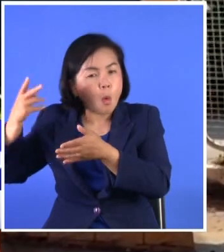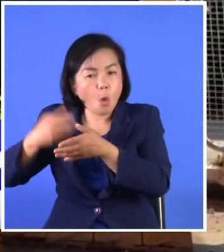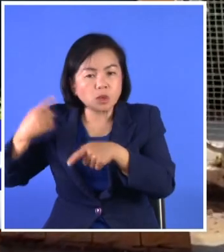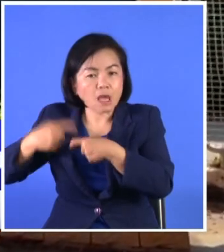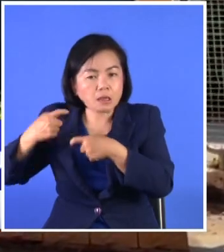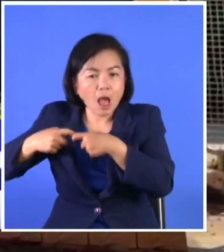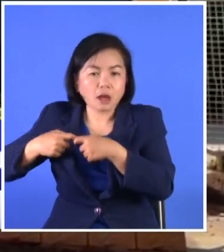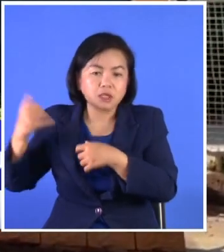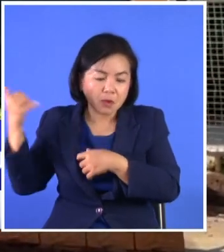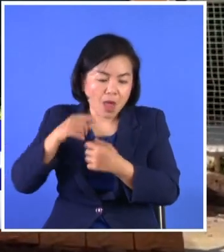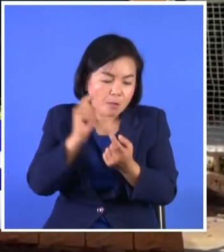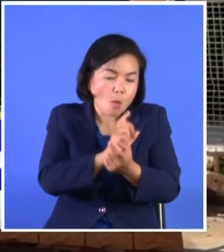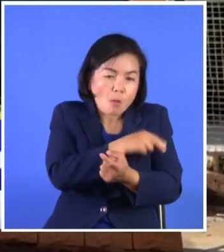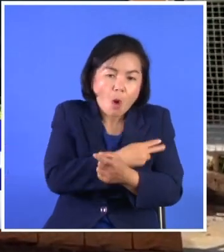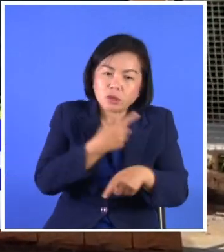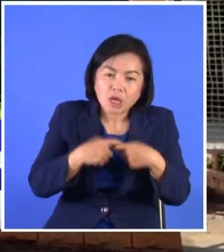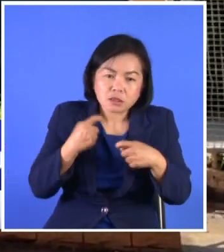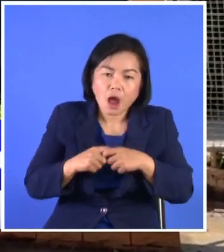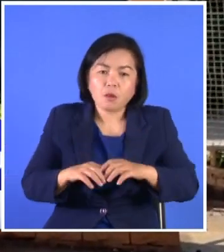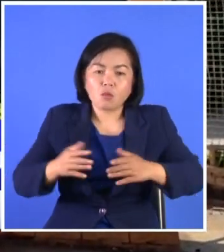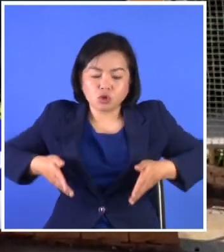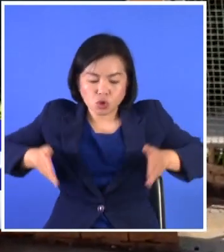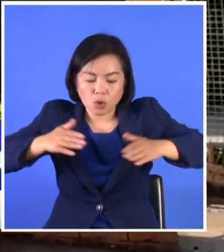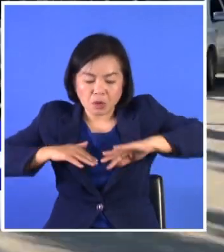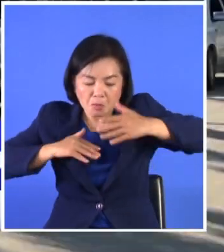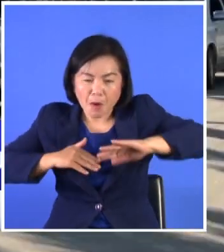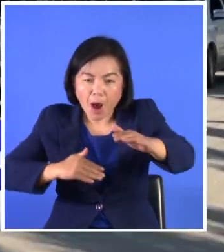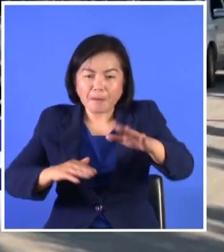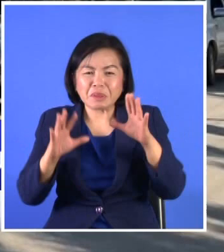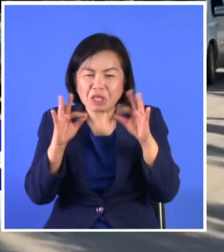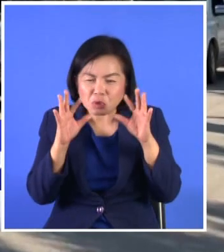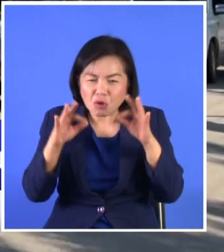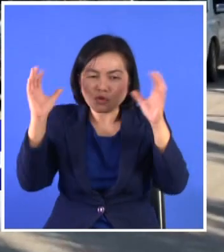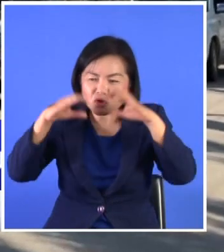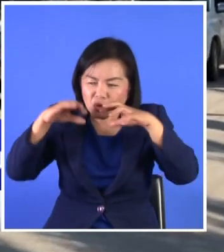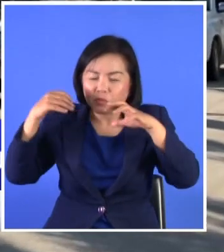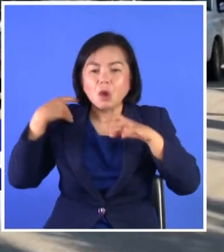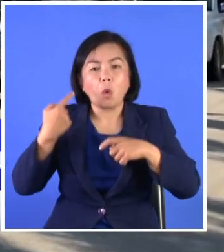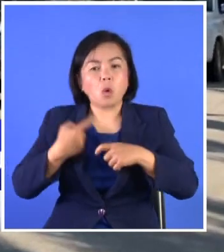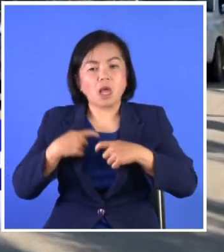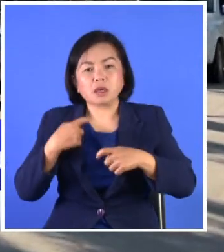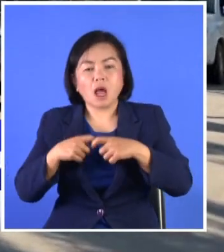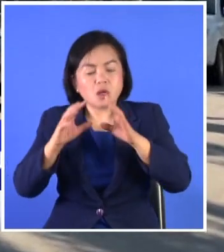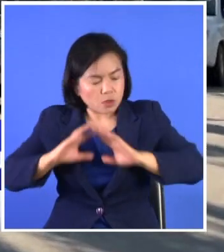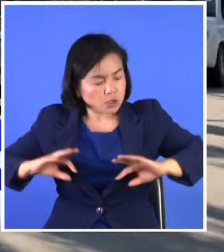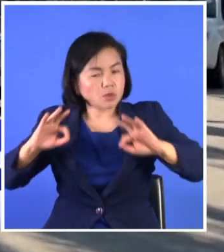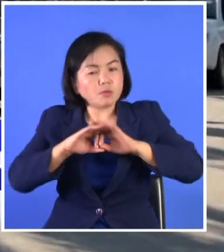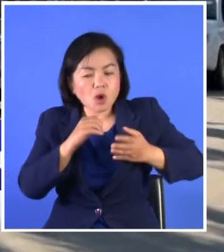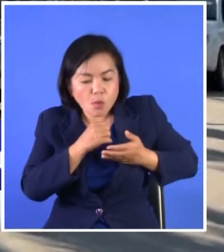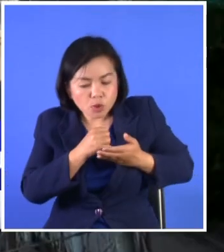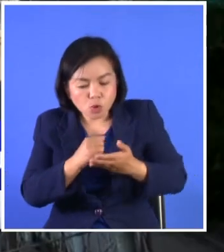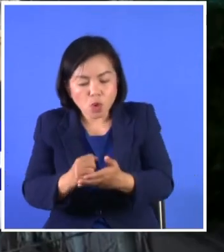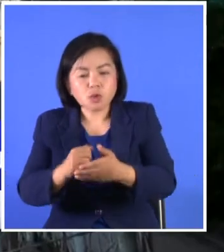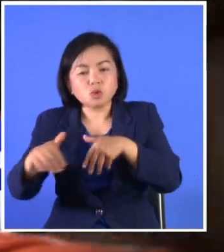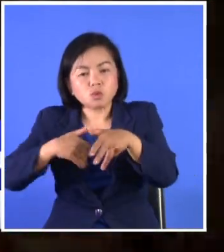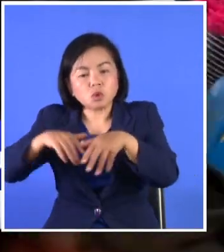ากค่ะถนนก็เป็นลูกรังด้วยยิ่งฤดูฝนนี่เดินทางยากลำบากมากนะคะจำเป็นอย่างยิ่งที่ต้องเข้าไปช่วยเหลือผู้ป่วยโด